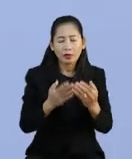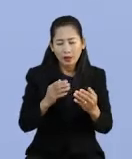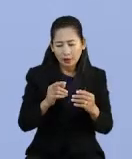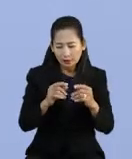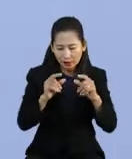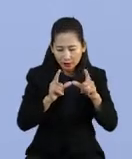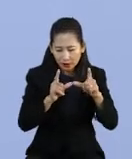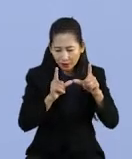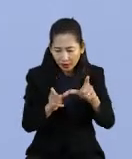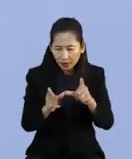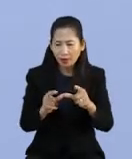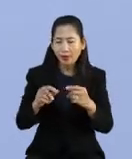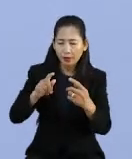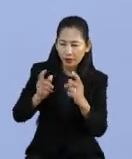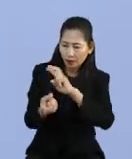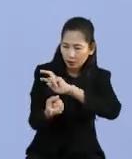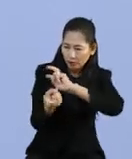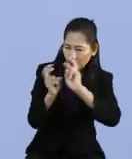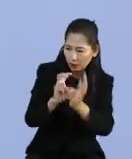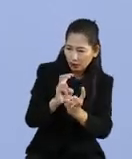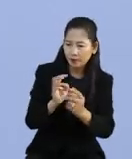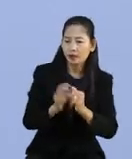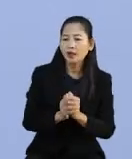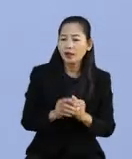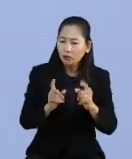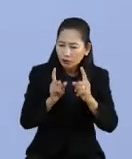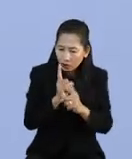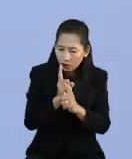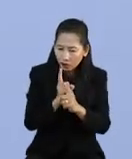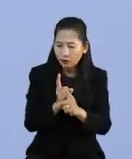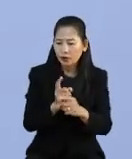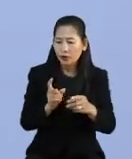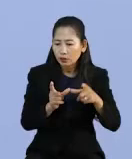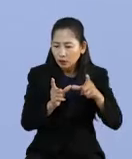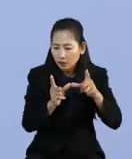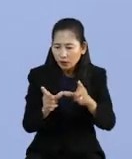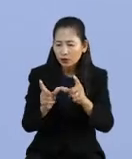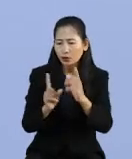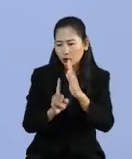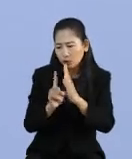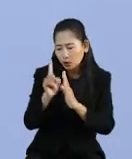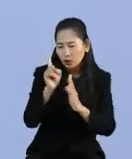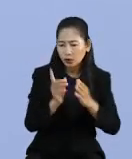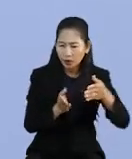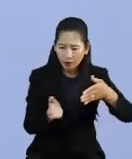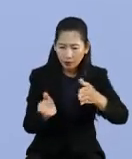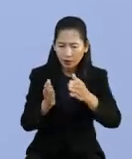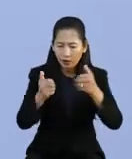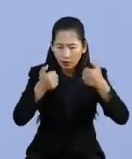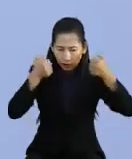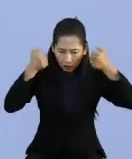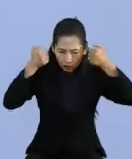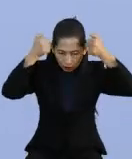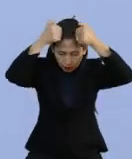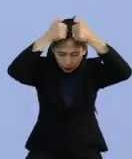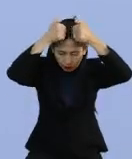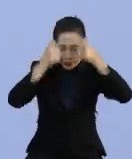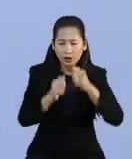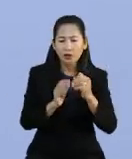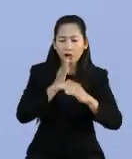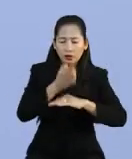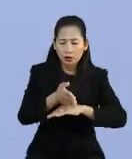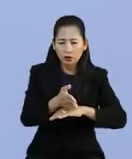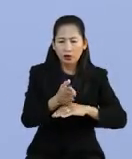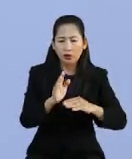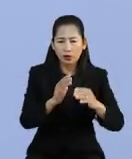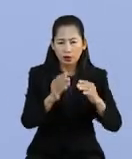muốn tranh đâm ná bì rồng vòng mù lục bà thân nọ trở thơ đâm ná tờ trường tám mổ há bị thay prean rủ đóm chá lông